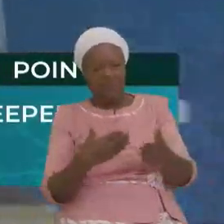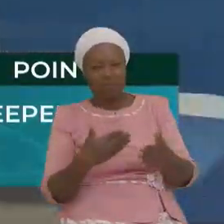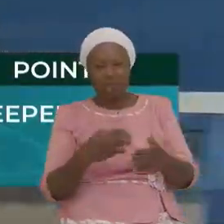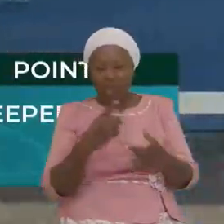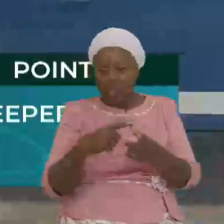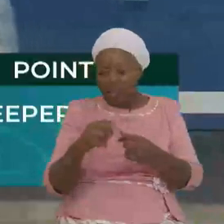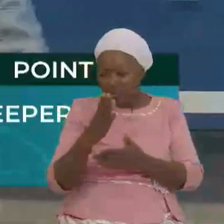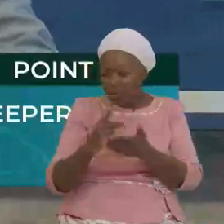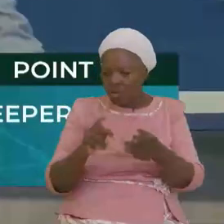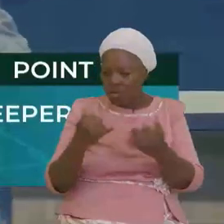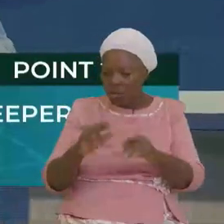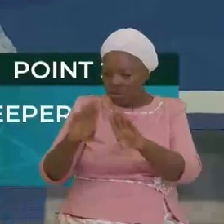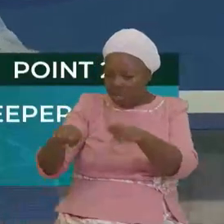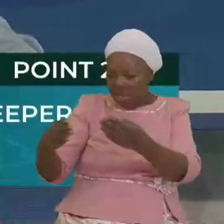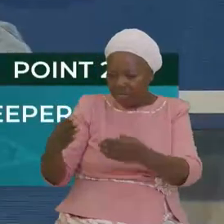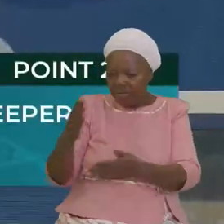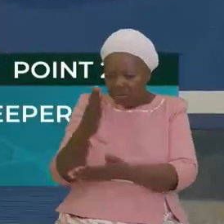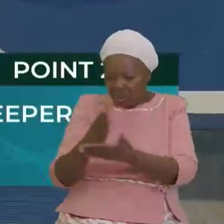Quelqu'un voyait bien au départ,